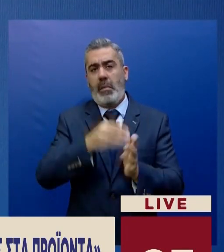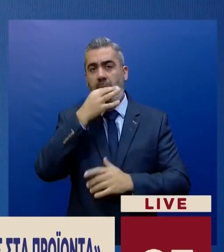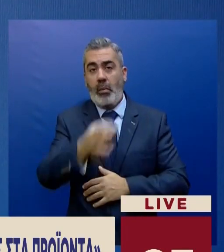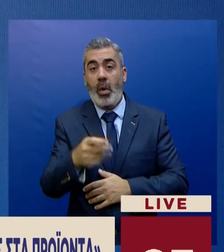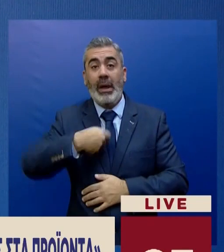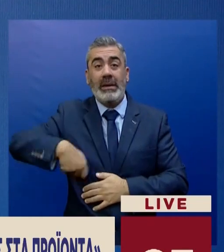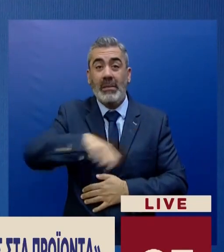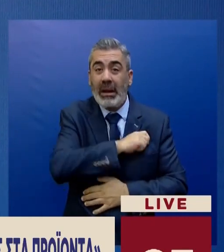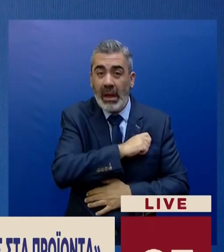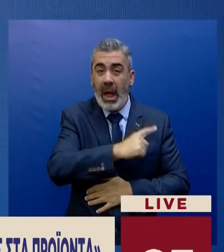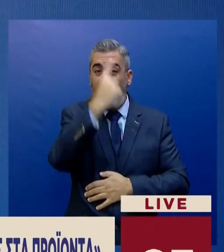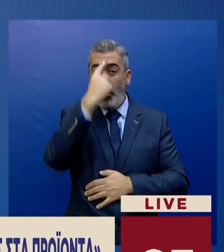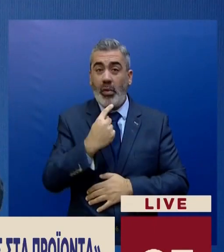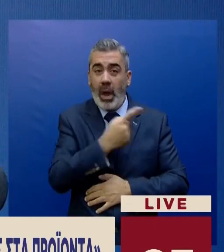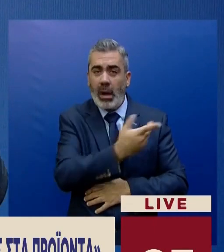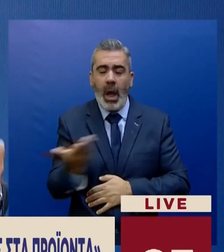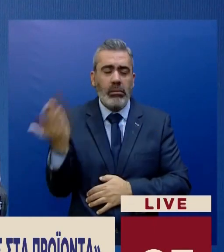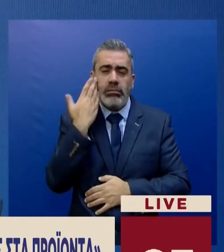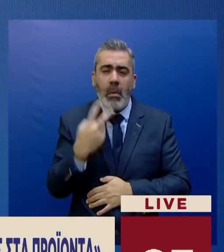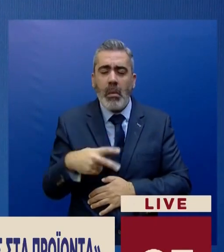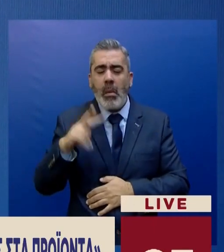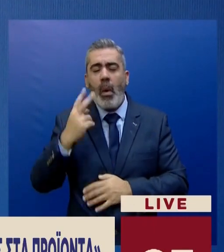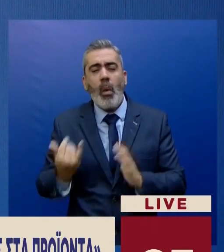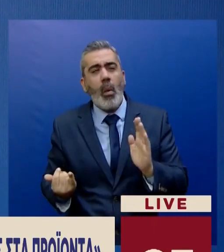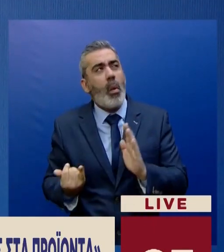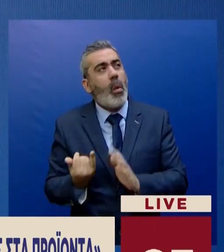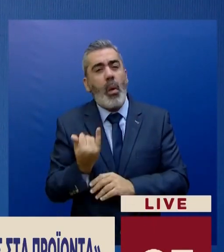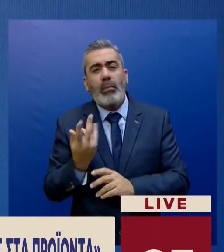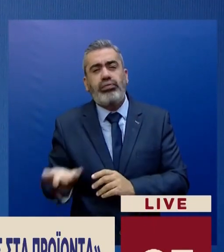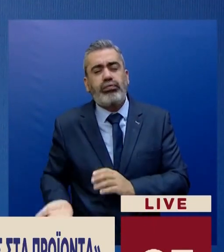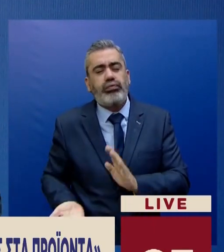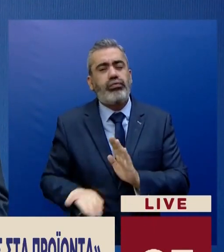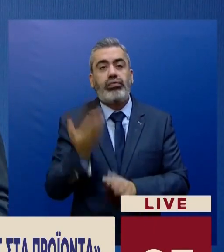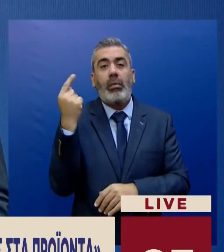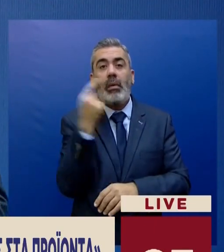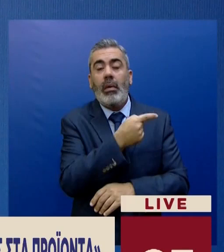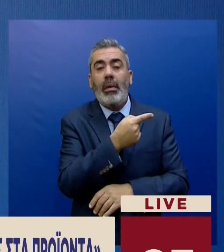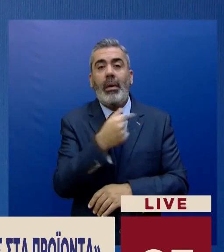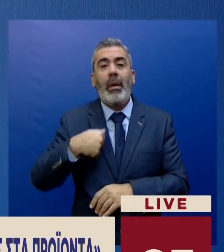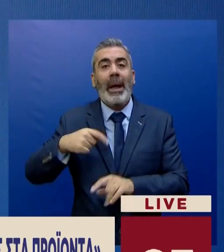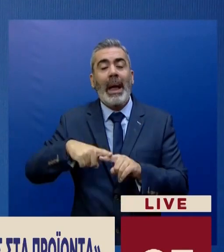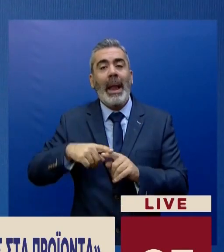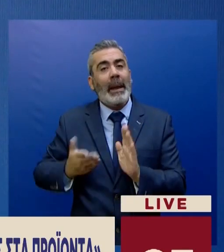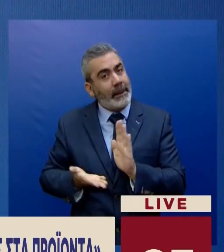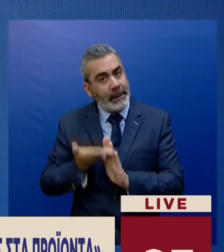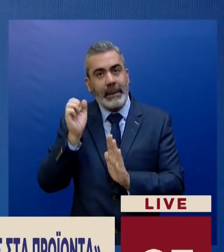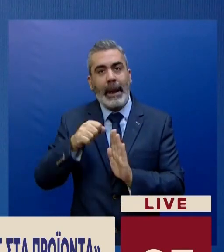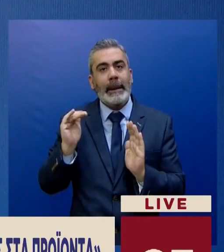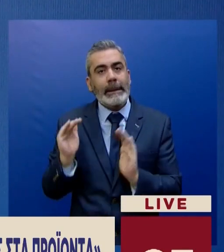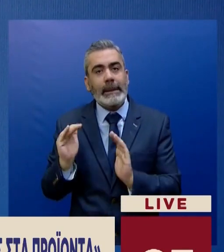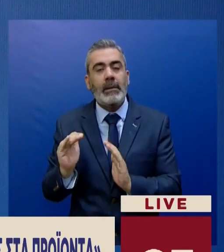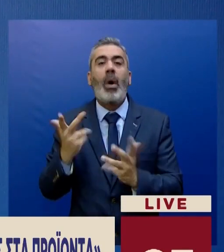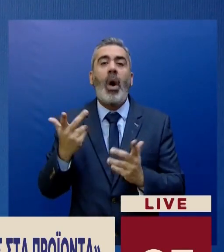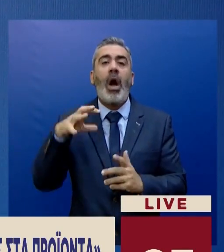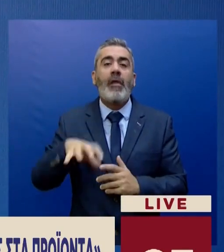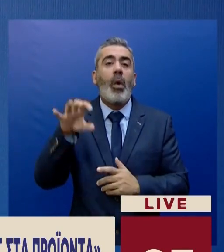Πορτογαλία είναι πάνω από την Ελλάδα στο πώς αυξήθηκαν οι τιμές. Όλες οι χώρες προσπαθούν με το δικό τους τρόπο να μειώσουν